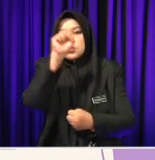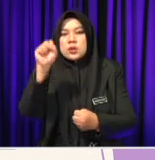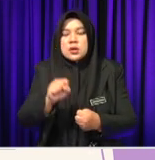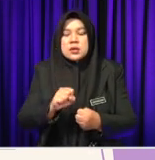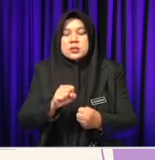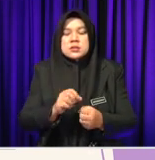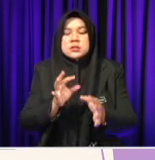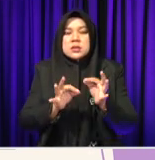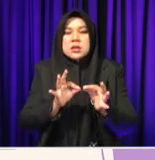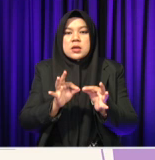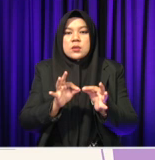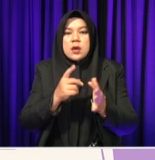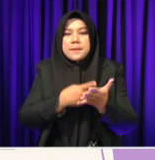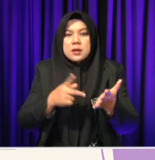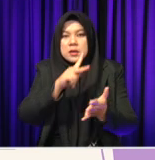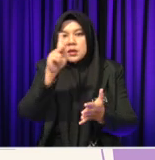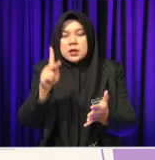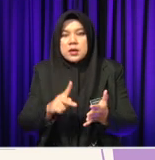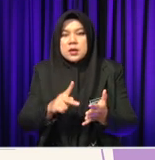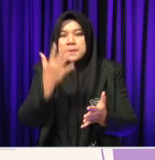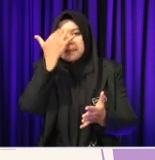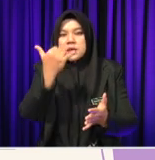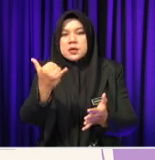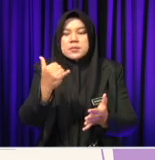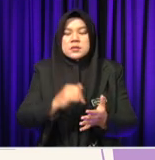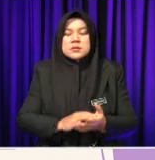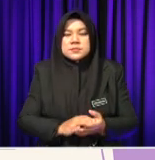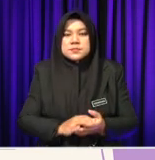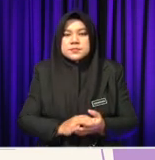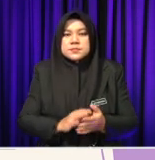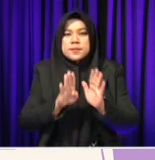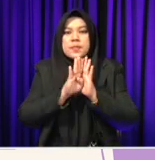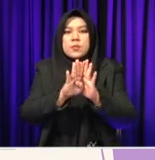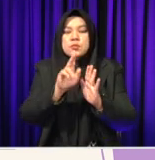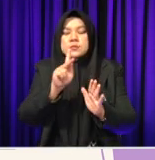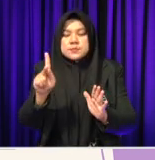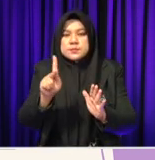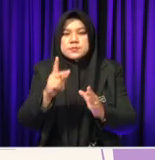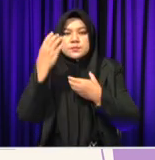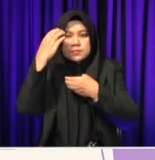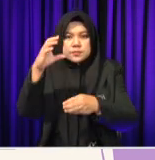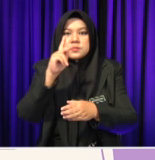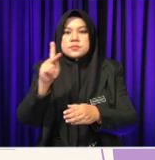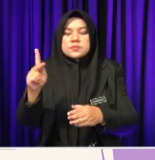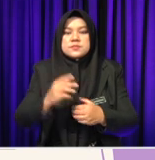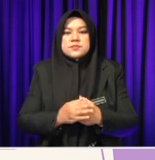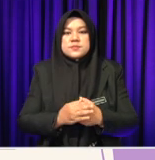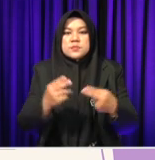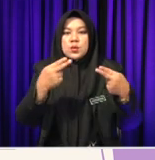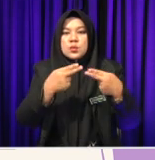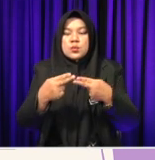kalau Bagaimanakah macam mana nak jawab kemudian Mengapakah ah membuktikan ah cadangkan okey hubung